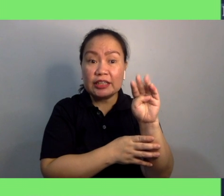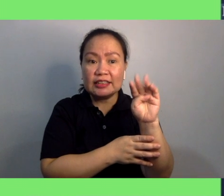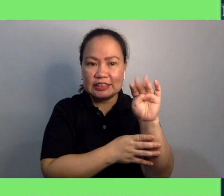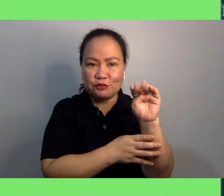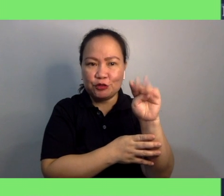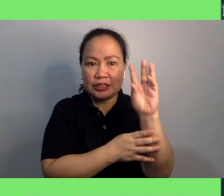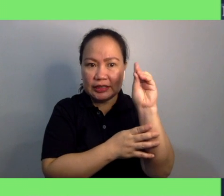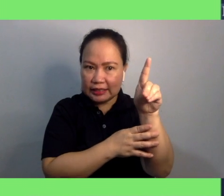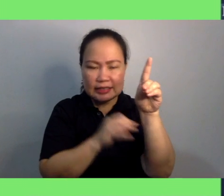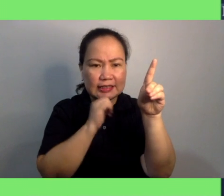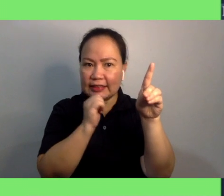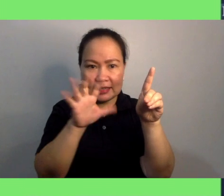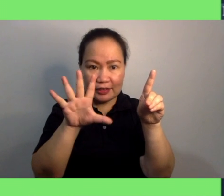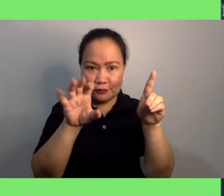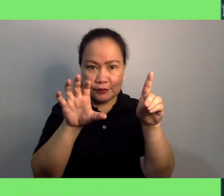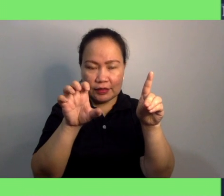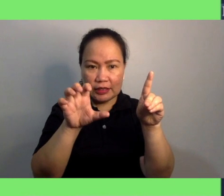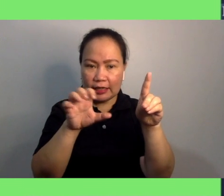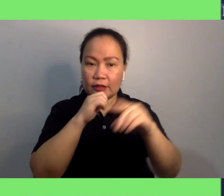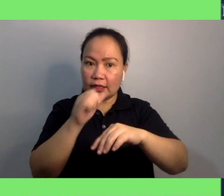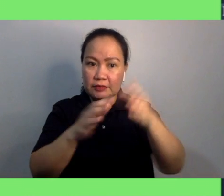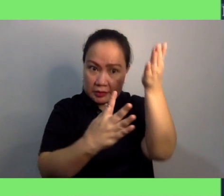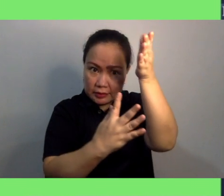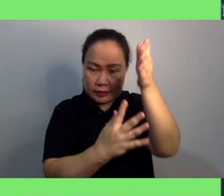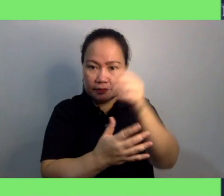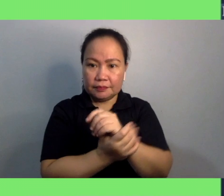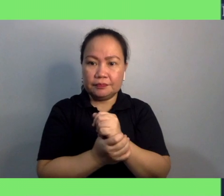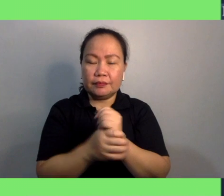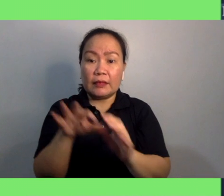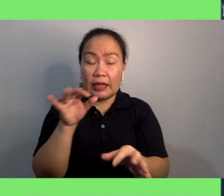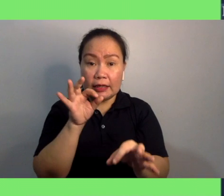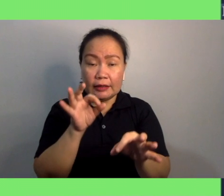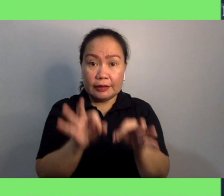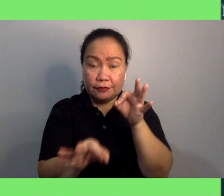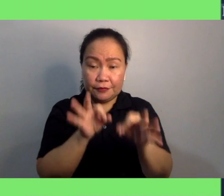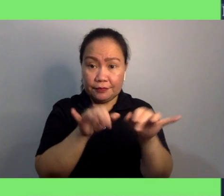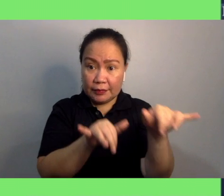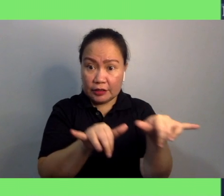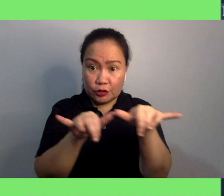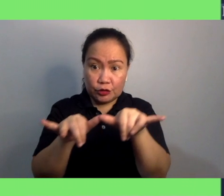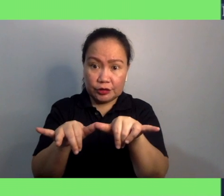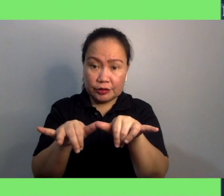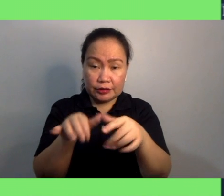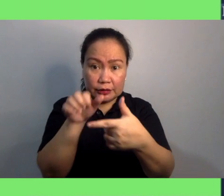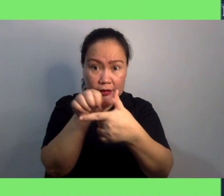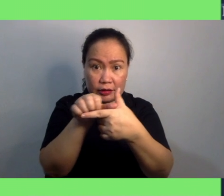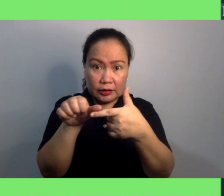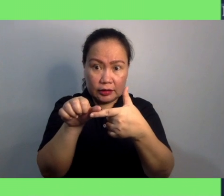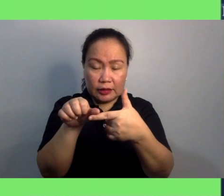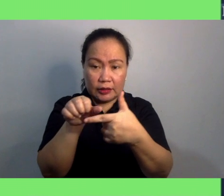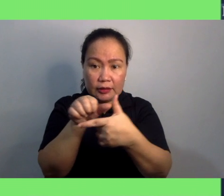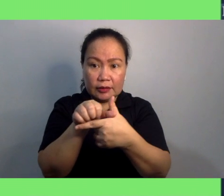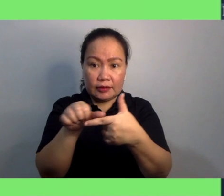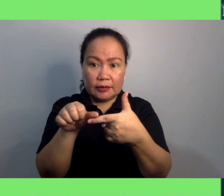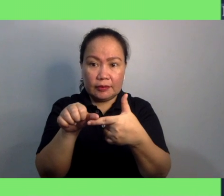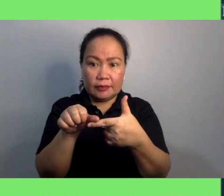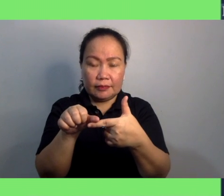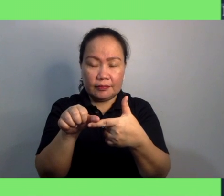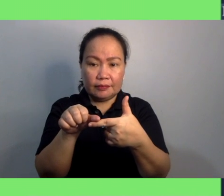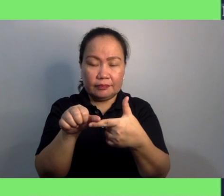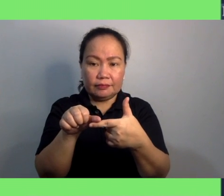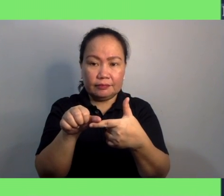14 degrees. Okay? So, ang pagsukat naman ng angle, kapag ganyan, tinatanggap na namin yung